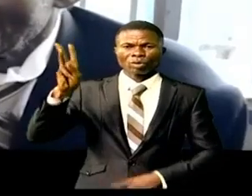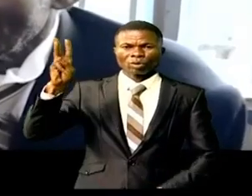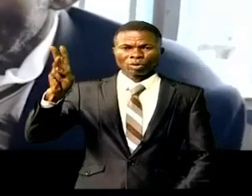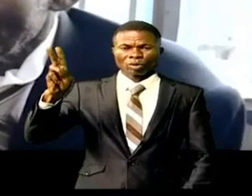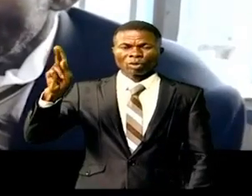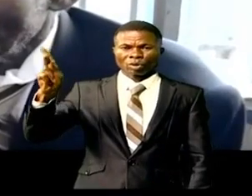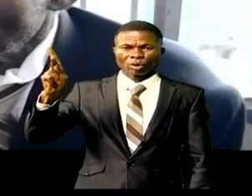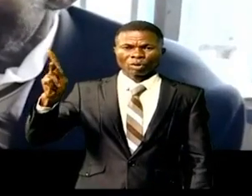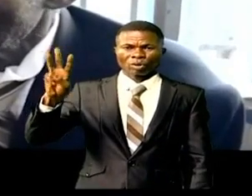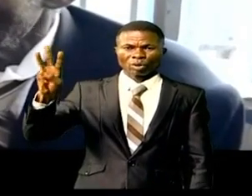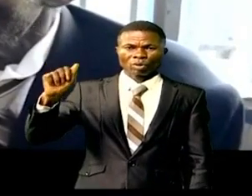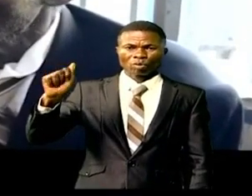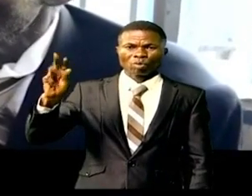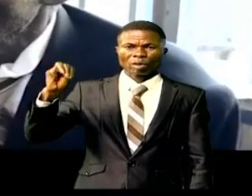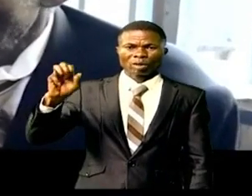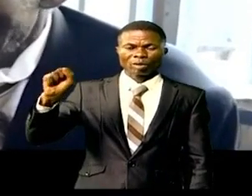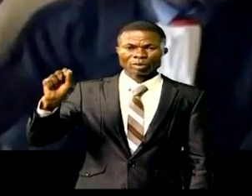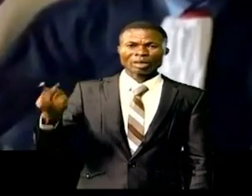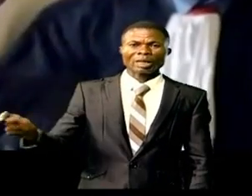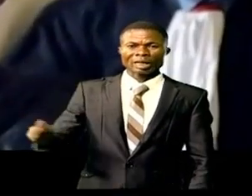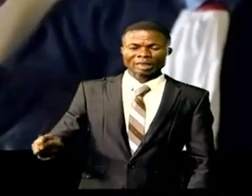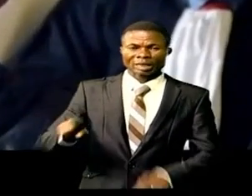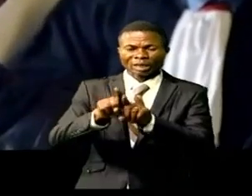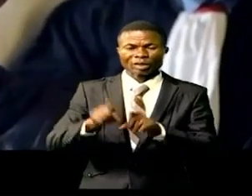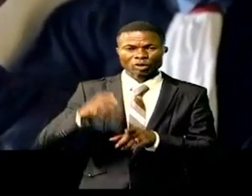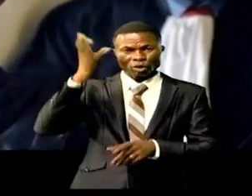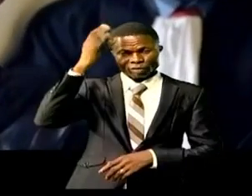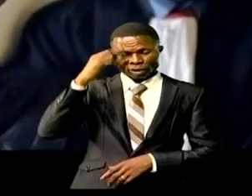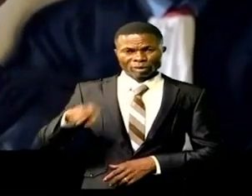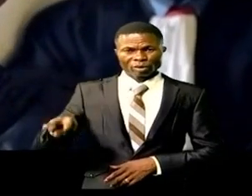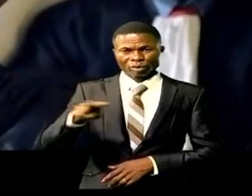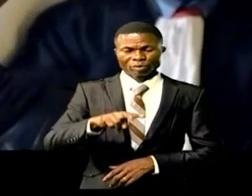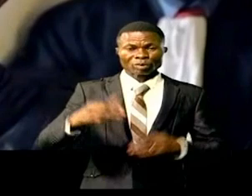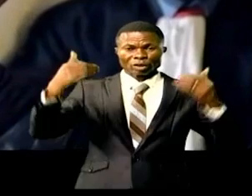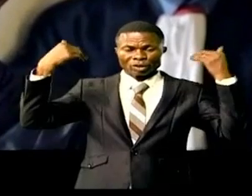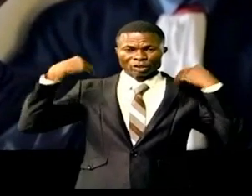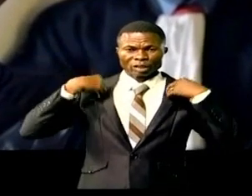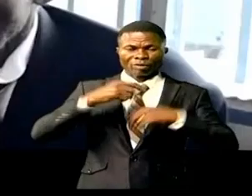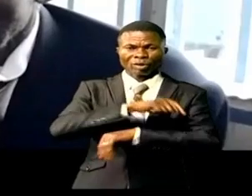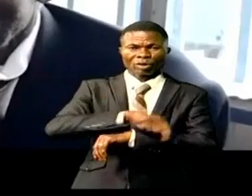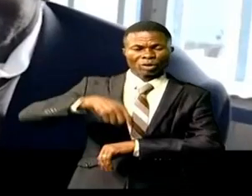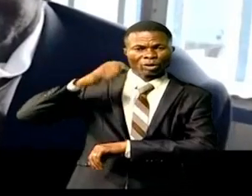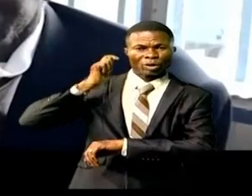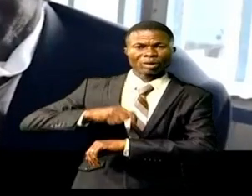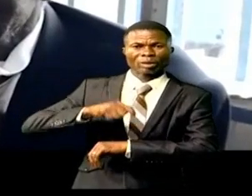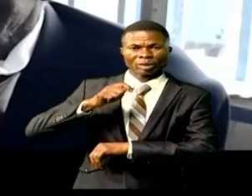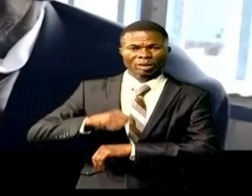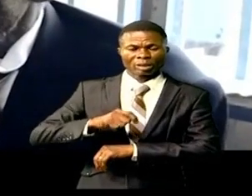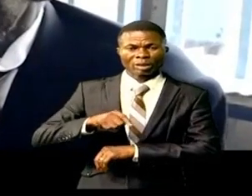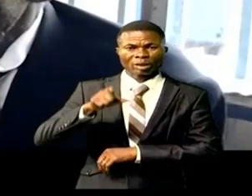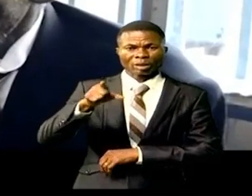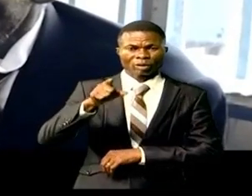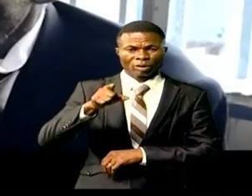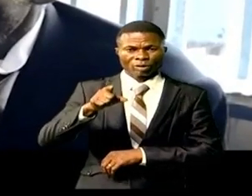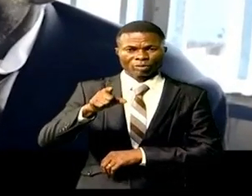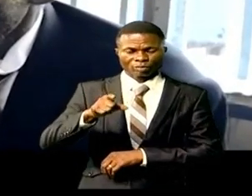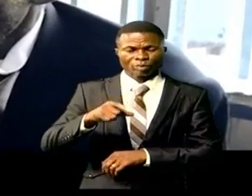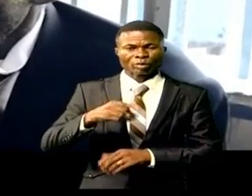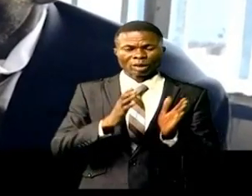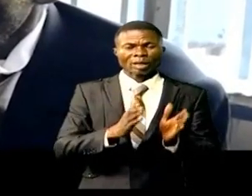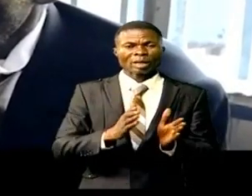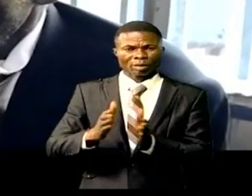votre territoire, qui est votre village. Monsieur le bâtonnier, vous venez de déballer